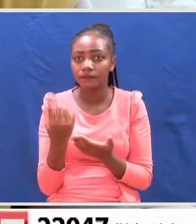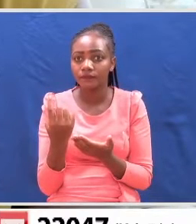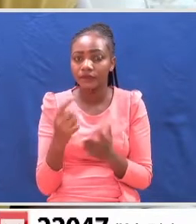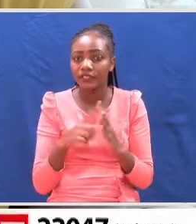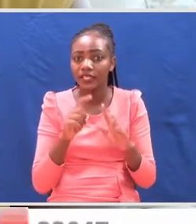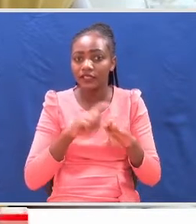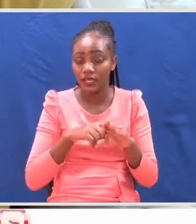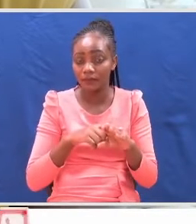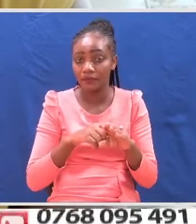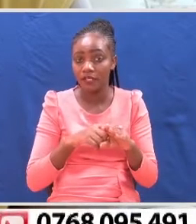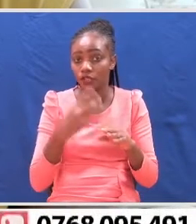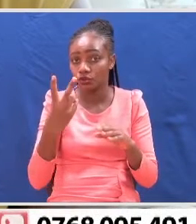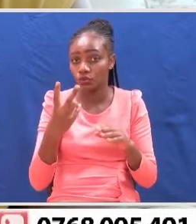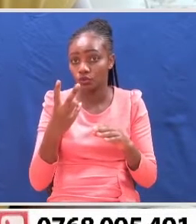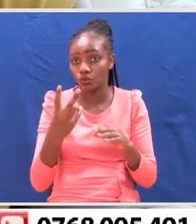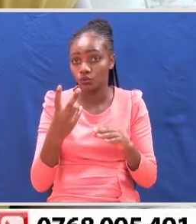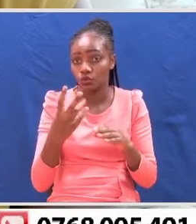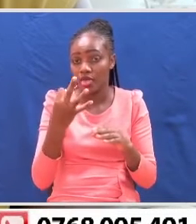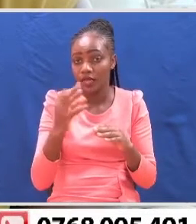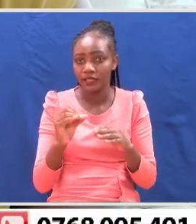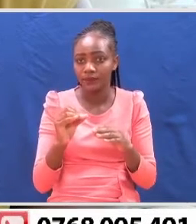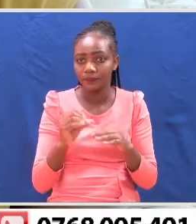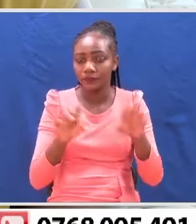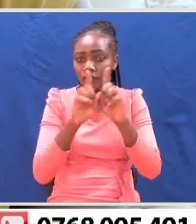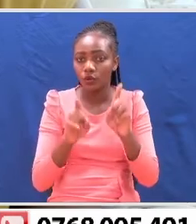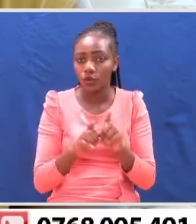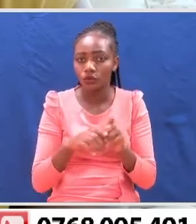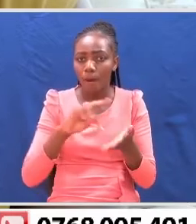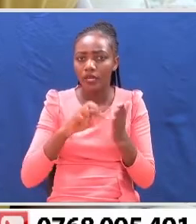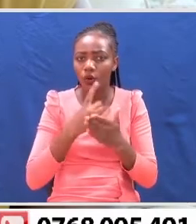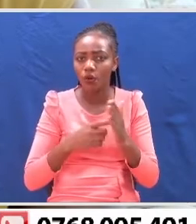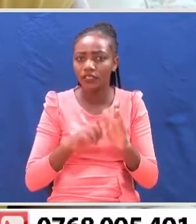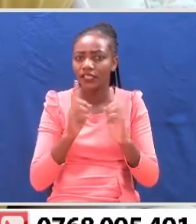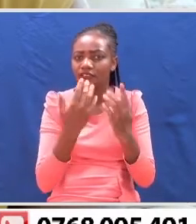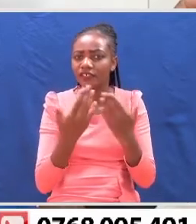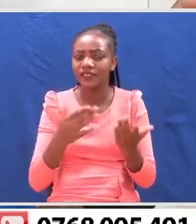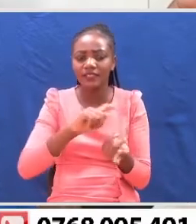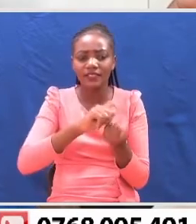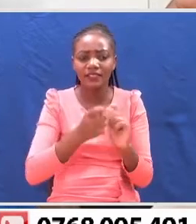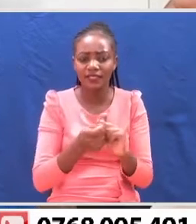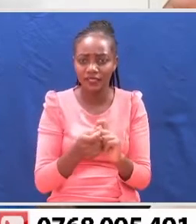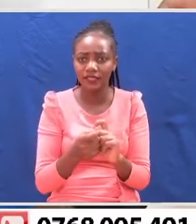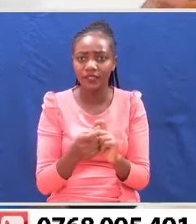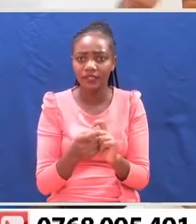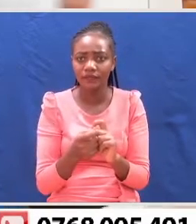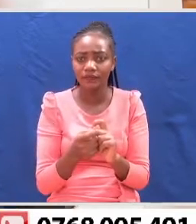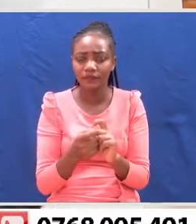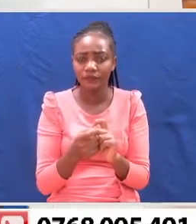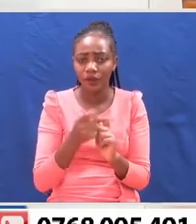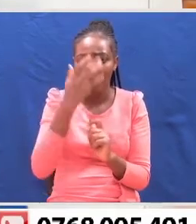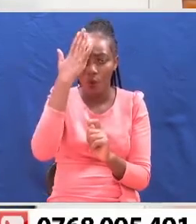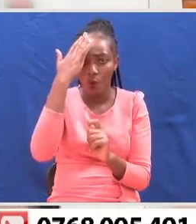kuanzia saa 8:30. So hiyo ilibidi kwamba mambo, masuala mengi sana yakaanza kurundika, kwa